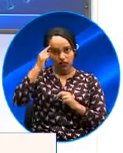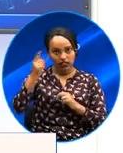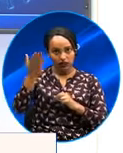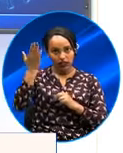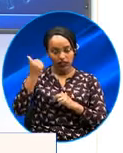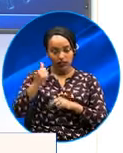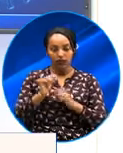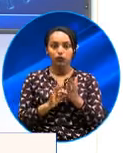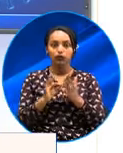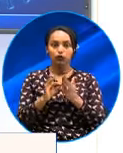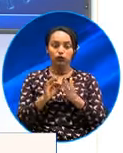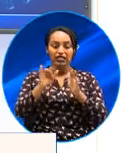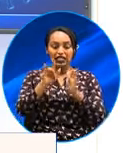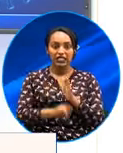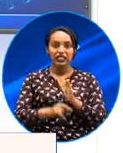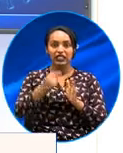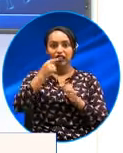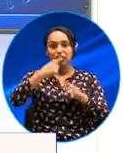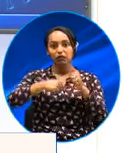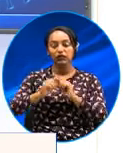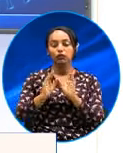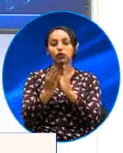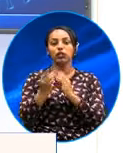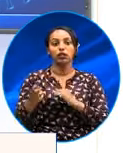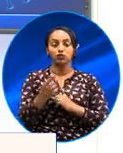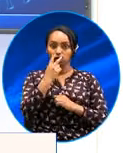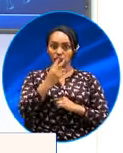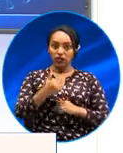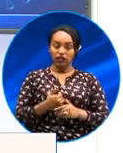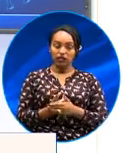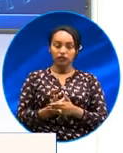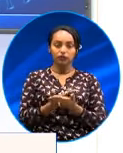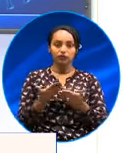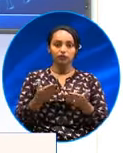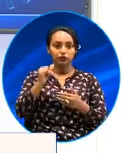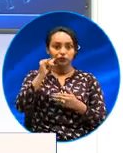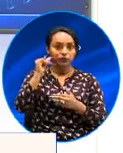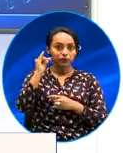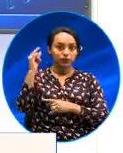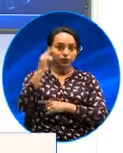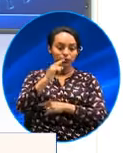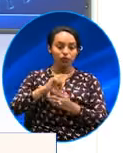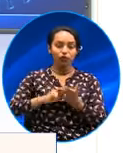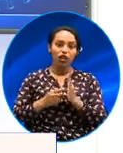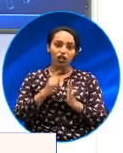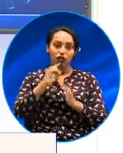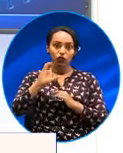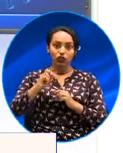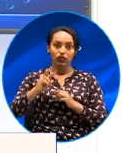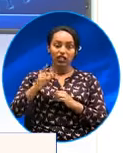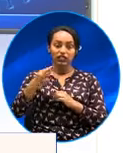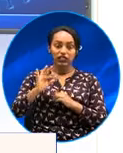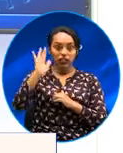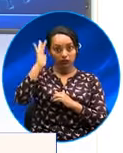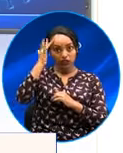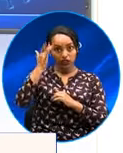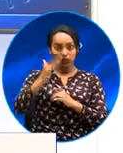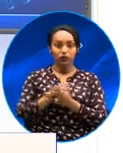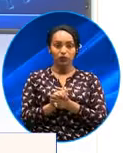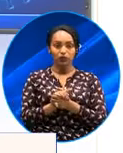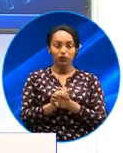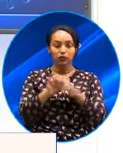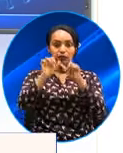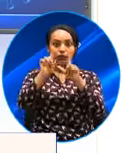አሳሳቢ ከነበረበት አሃዝ ዝቅ እያለ የመጣበት ሂደት መሆኑን እናያለን። እንግዲህ በትላንትናው ዕለት ማለት ነው በኮቪድ-19 ኮሮና ቫይረስ